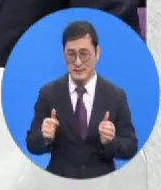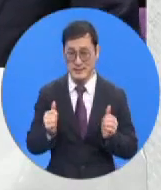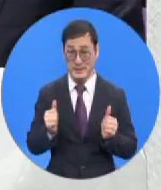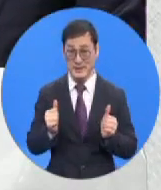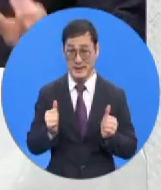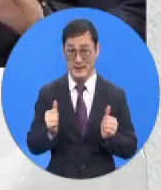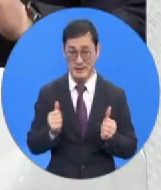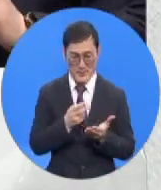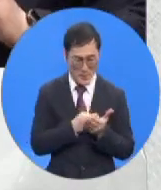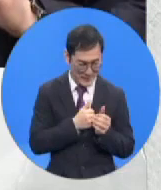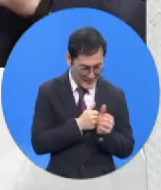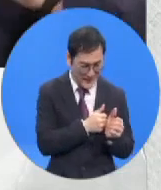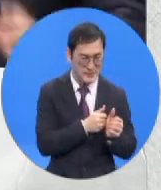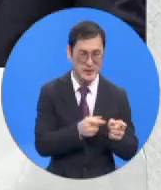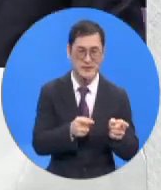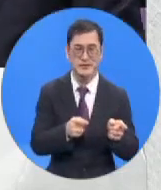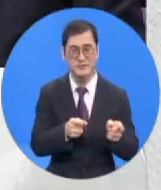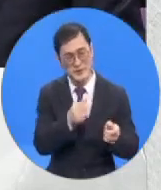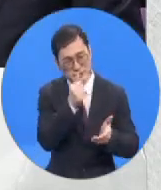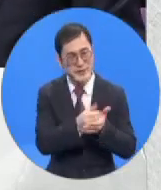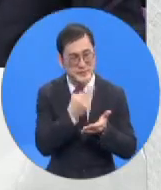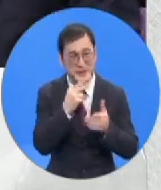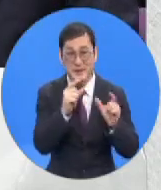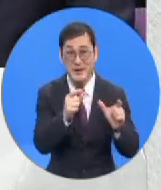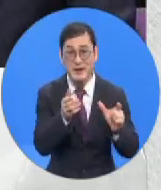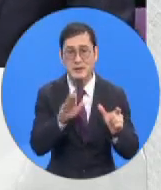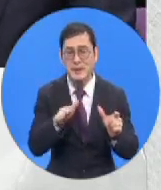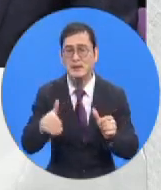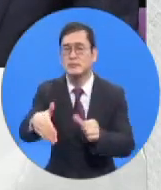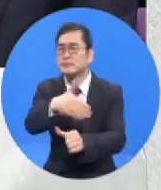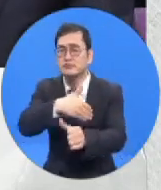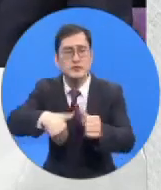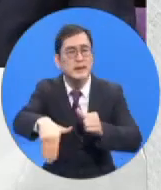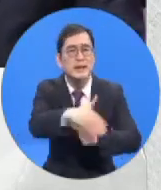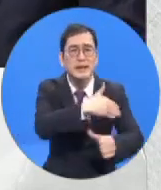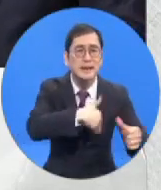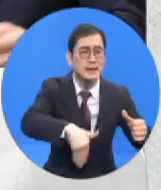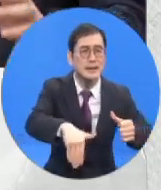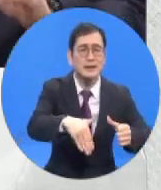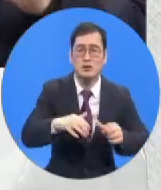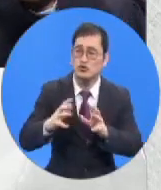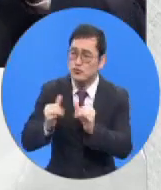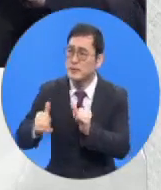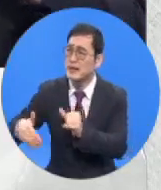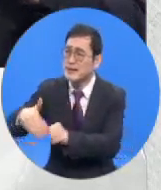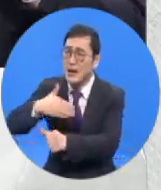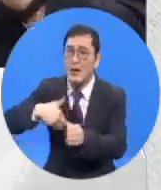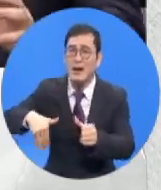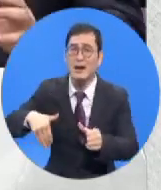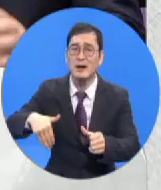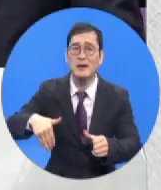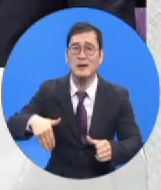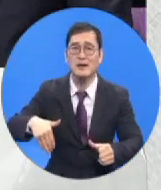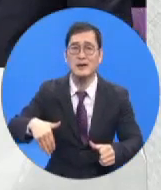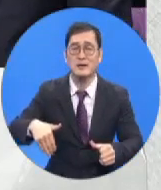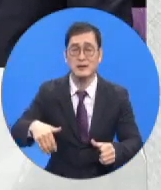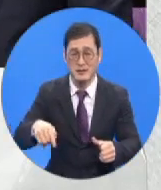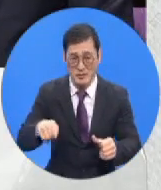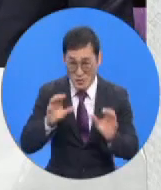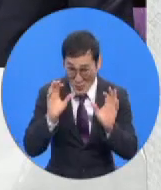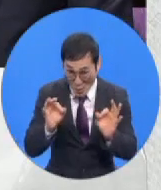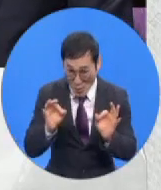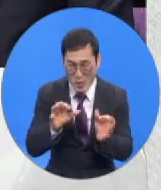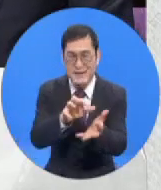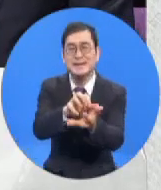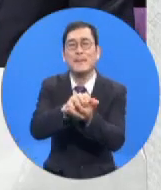의해서 판단하는 것은 뭐 이해를 할 수 있습니다만 적어도 이런 국민적인 어떤 이런 시급성 이런 것들이 있을